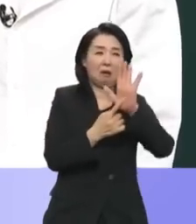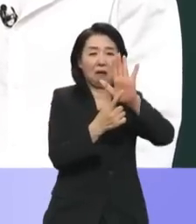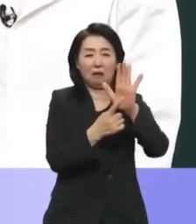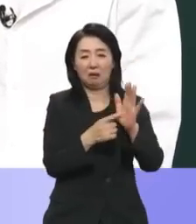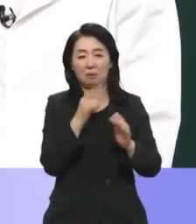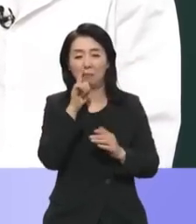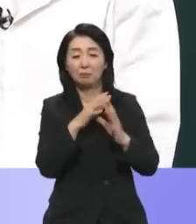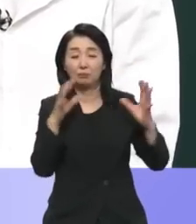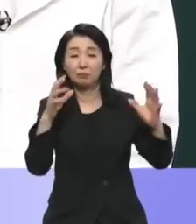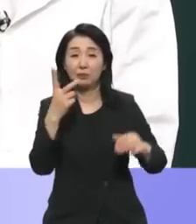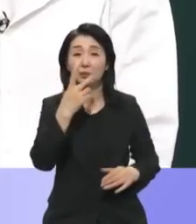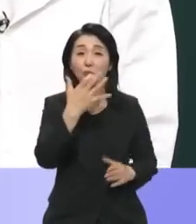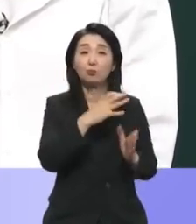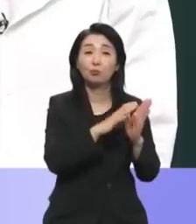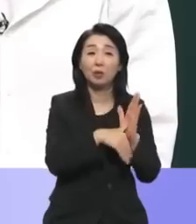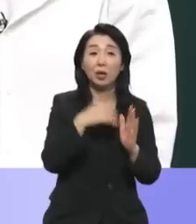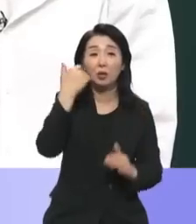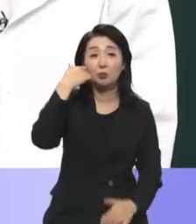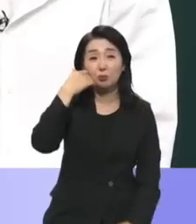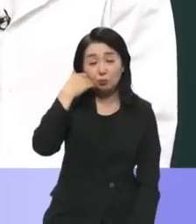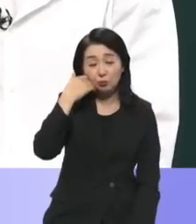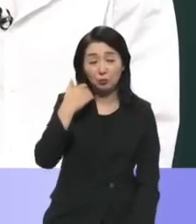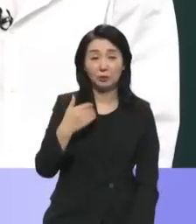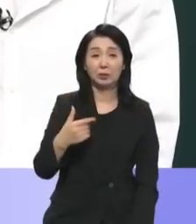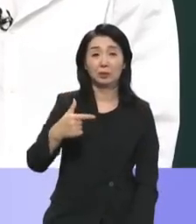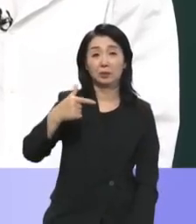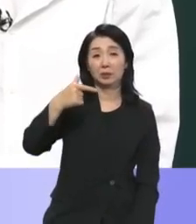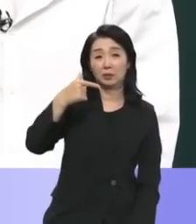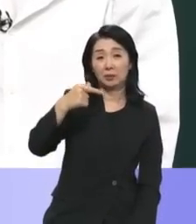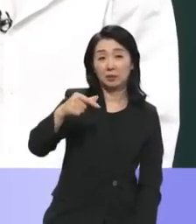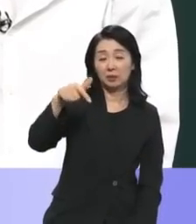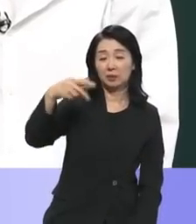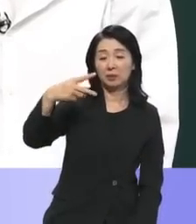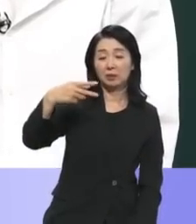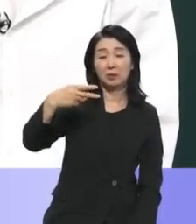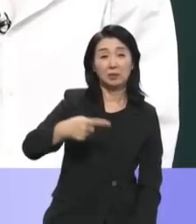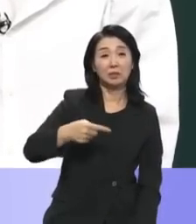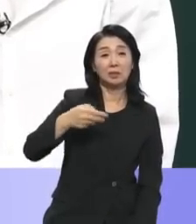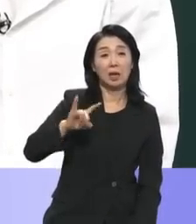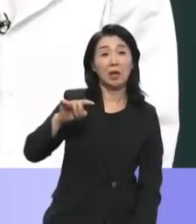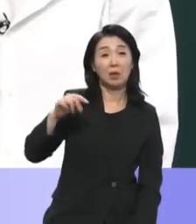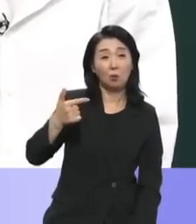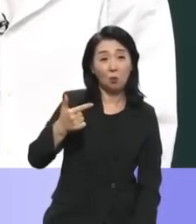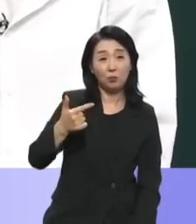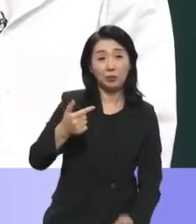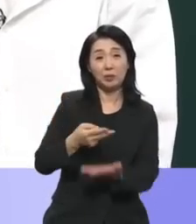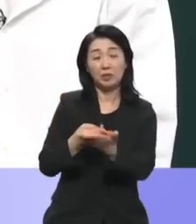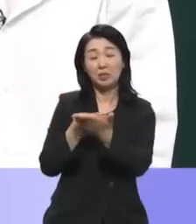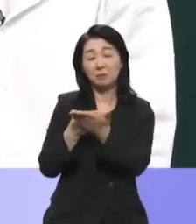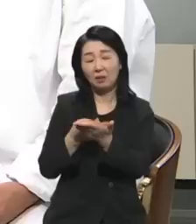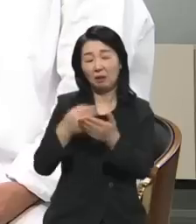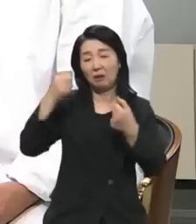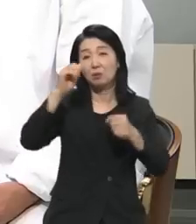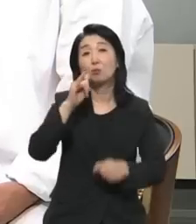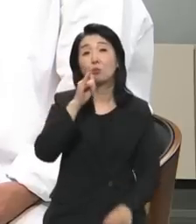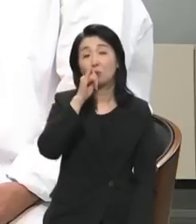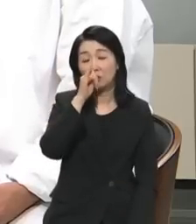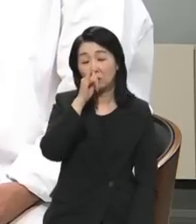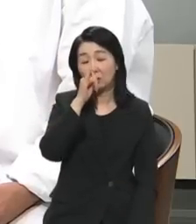2009년에도 가수 지드래곤이 그 침대 퍼포먼스로 경찰의 공연 음란죄로 고발된 적 있는데 당시 이제